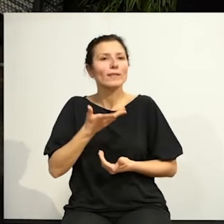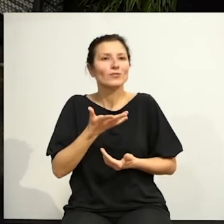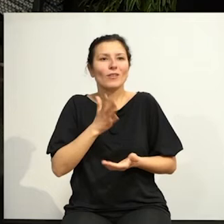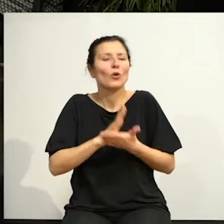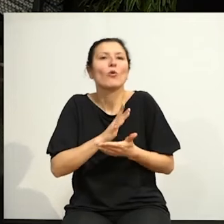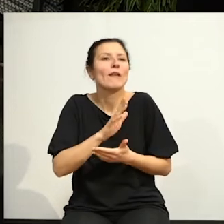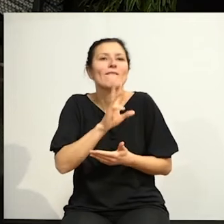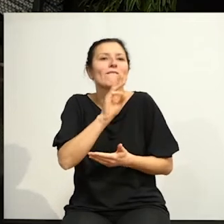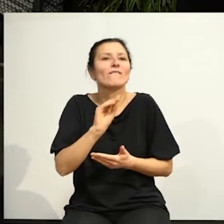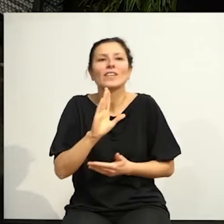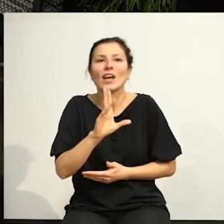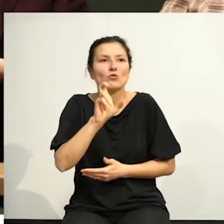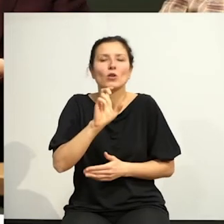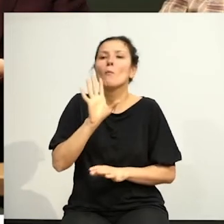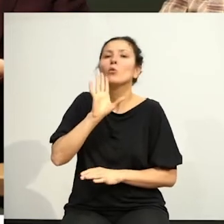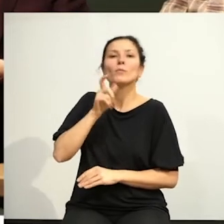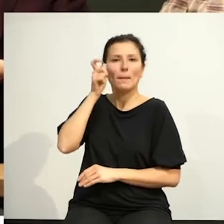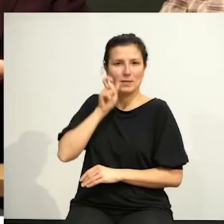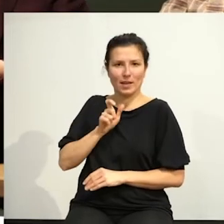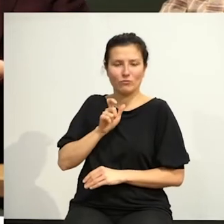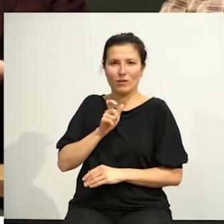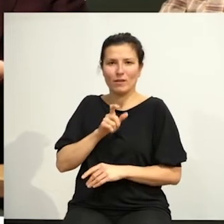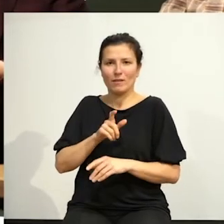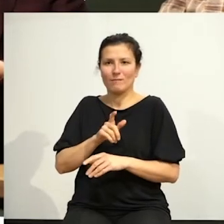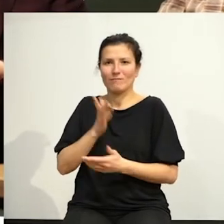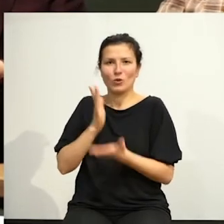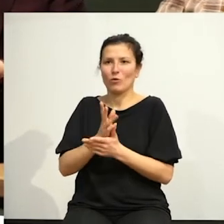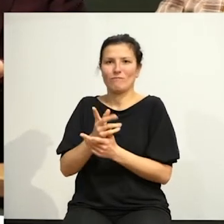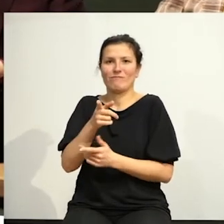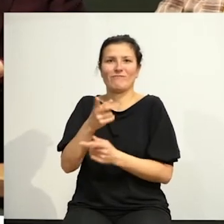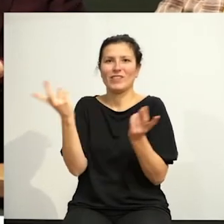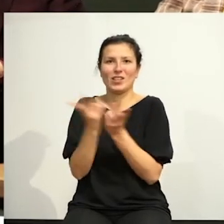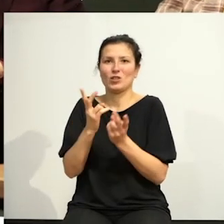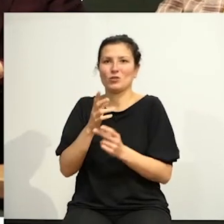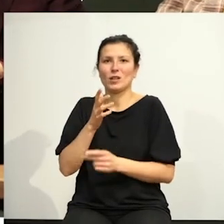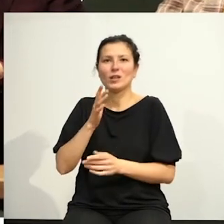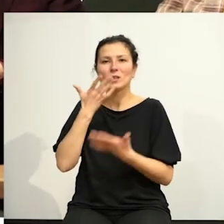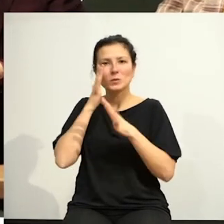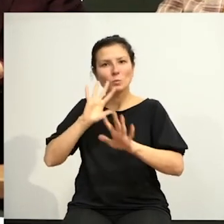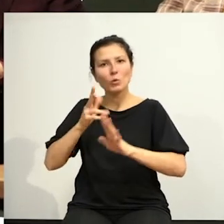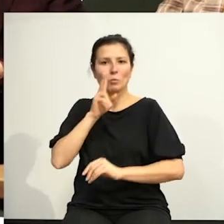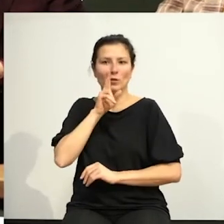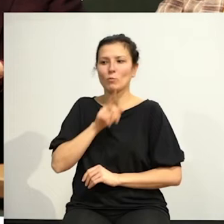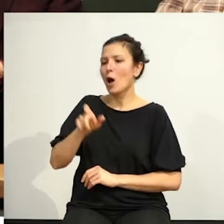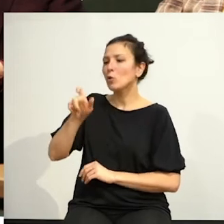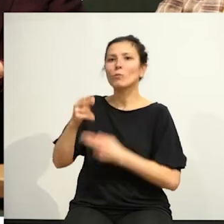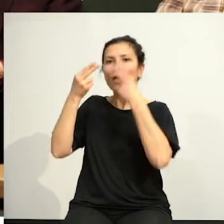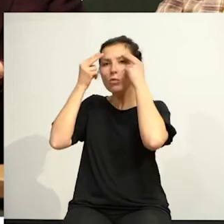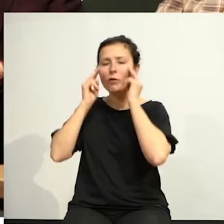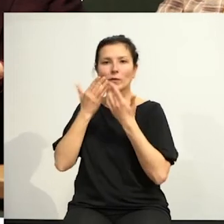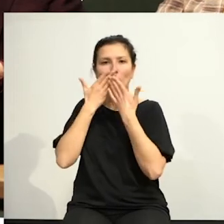kto, takiego jak Mickiewicz, prawda? Jednak Norwid, który pokazuje, że jest możliwa taka wizja, w